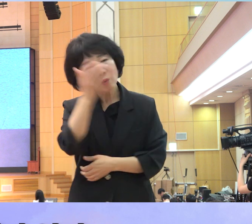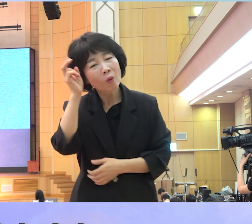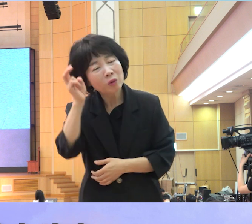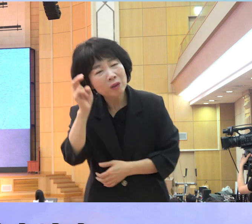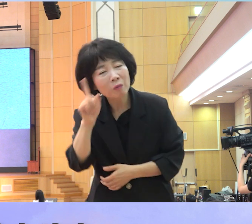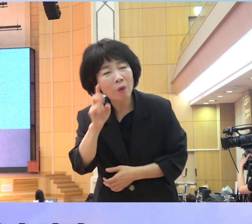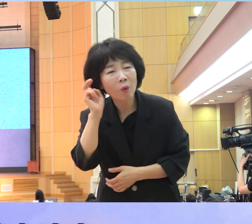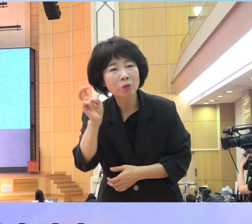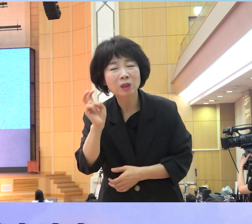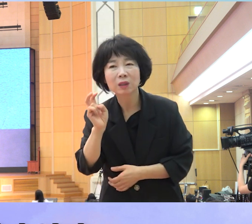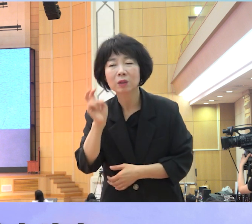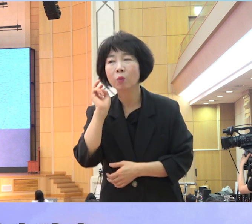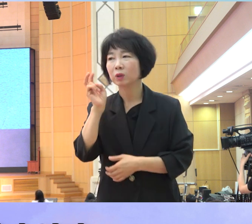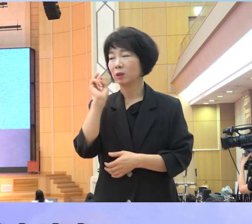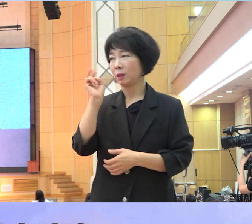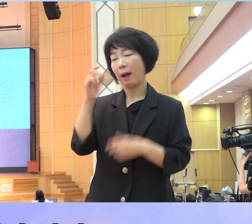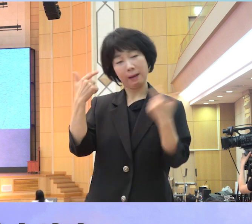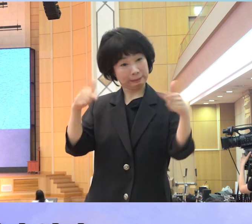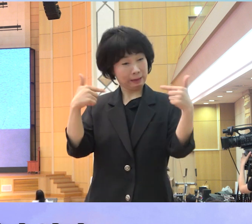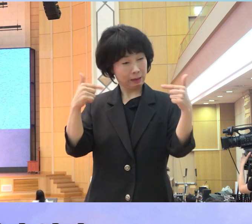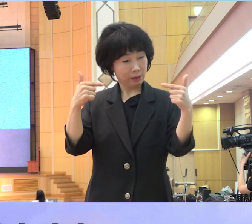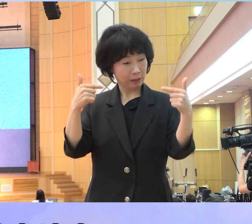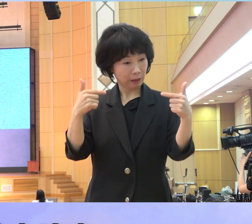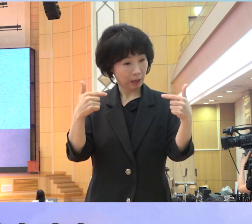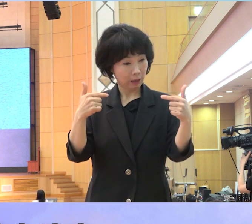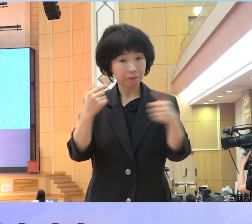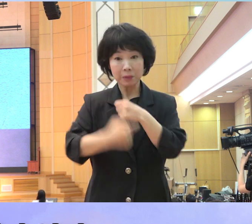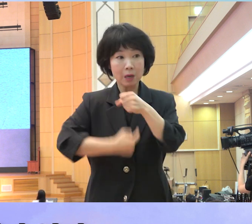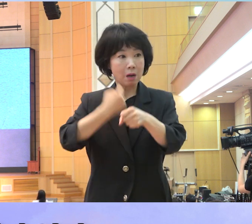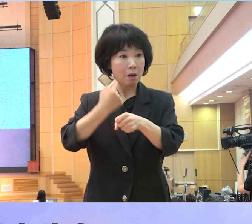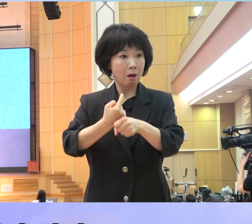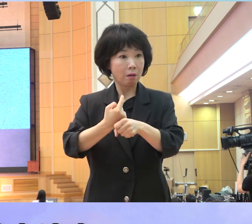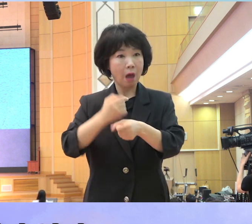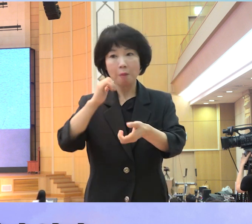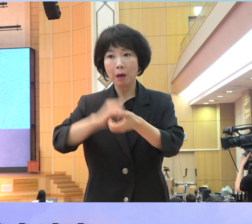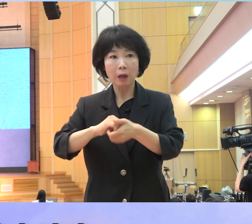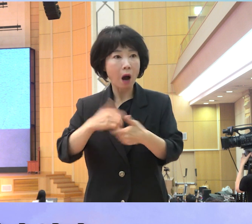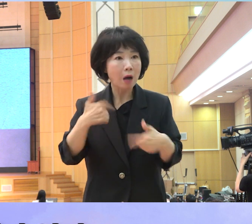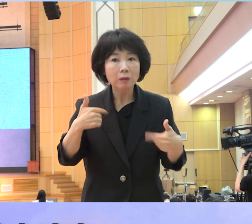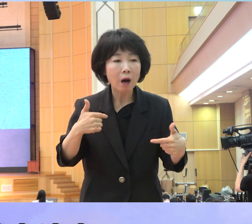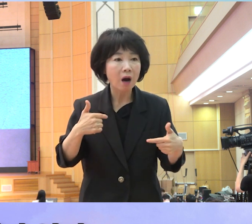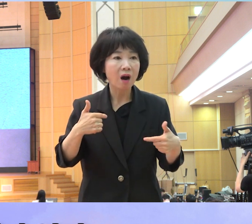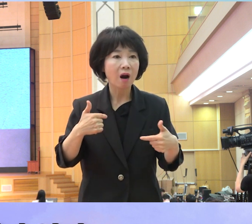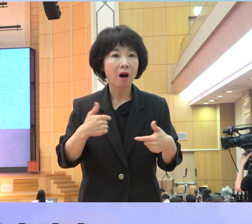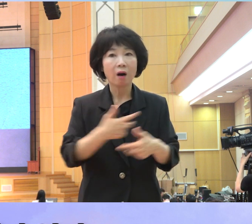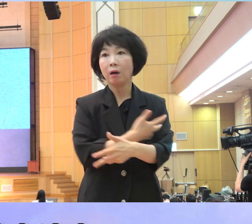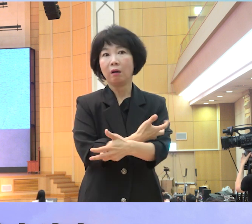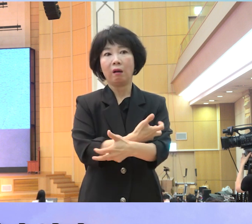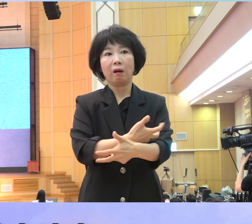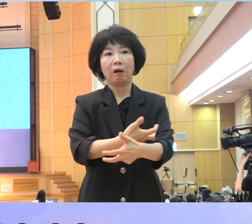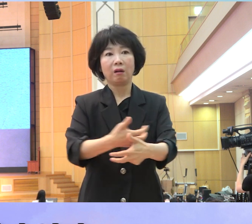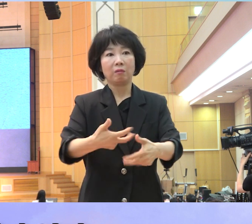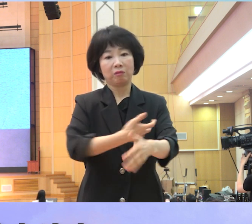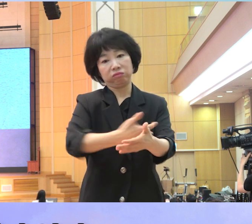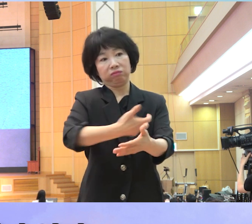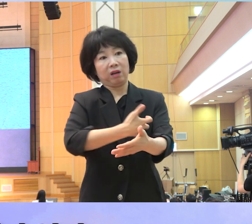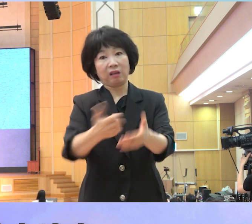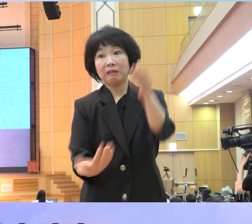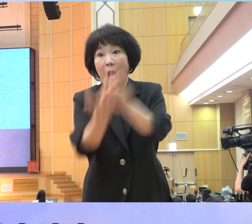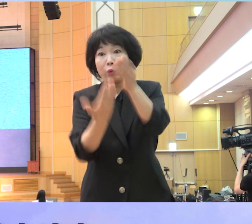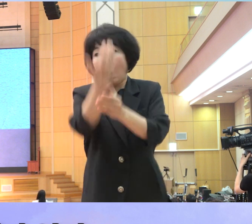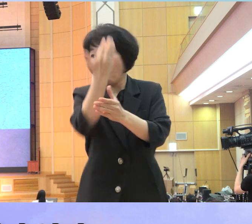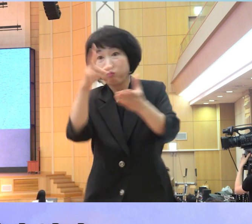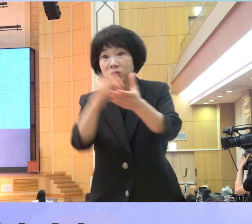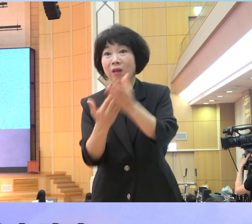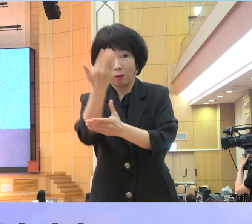다 아시겠지만 그래도 항상 그 매년 뭐 물놀이 하다가 사고 발생이 되고 뭐 또 뭐 여러